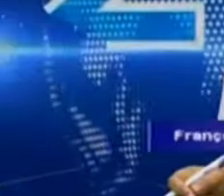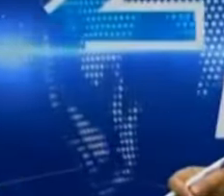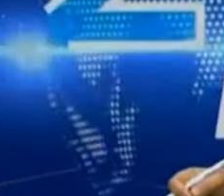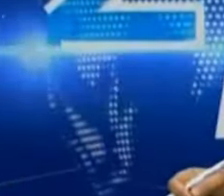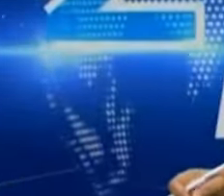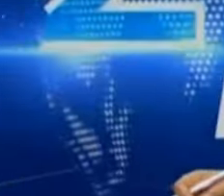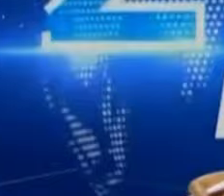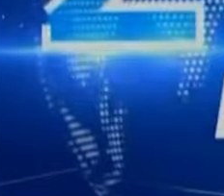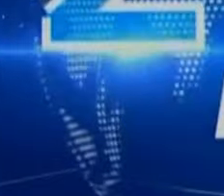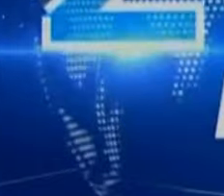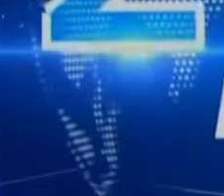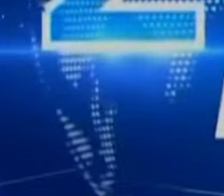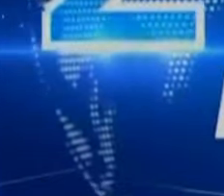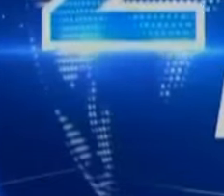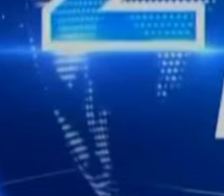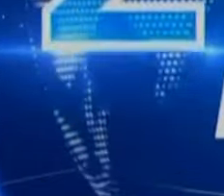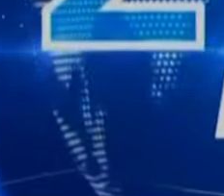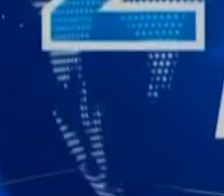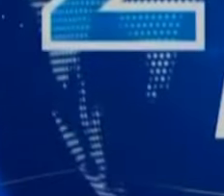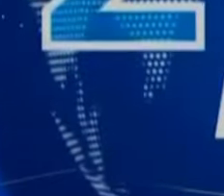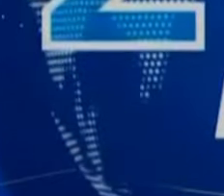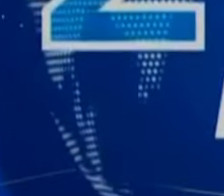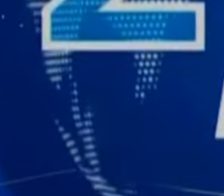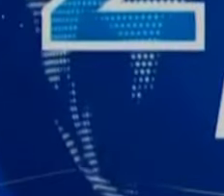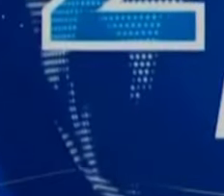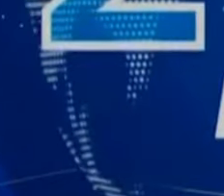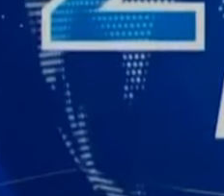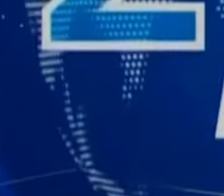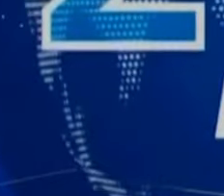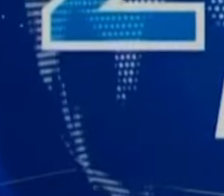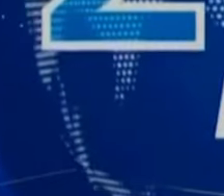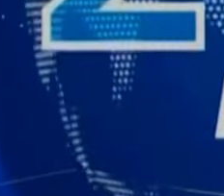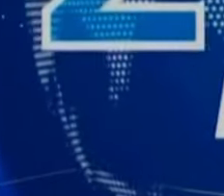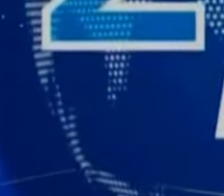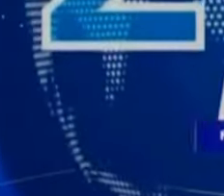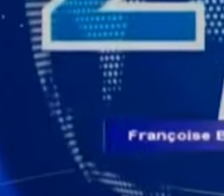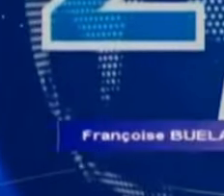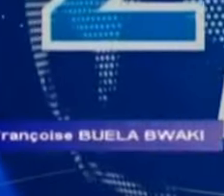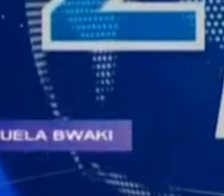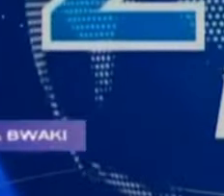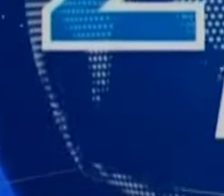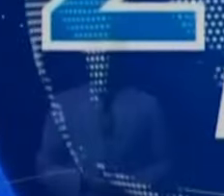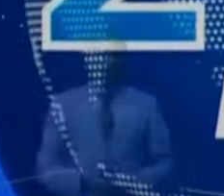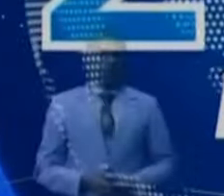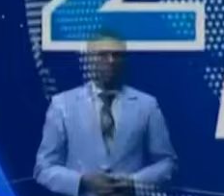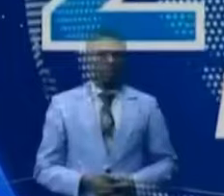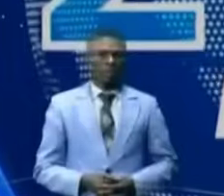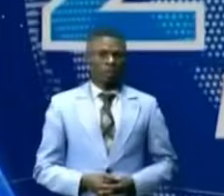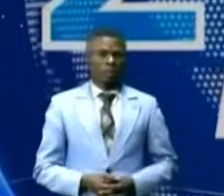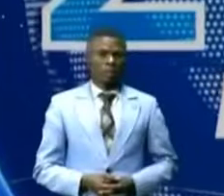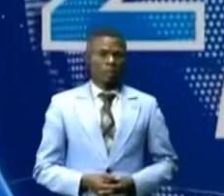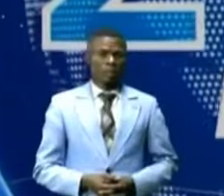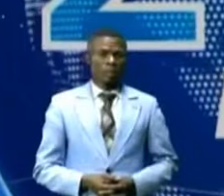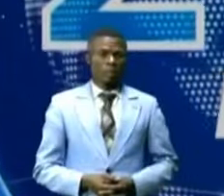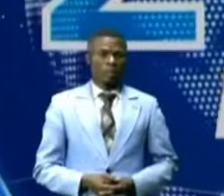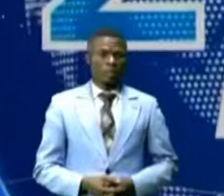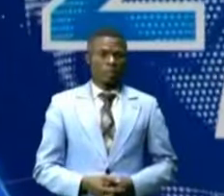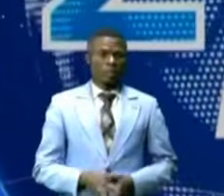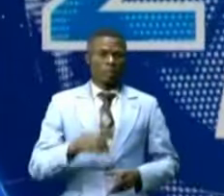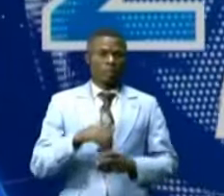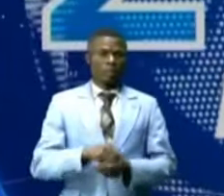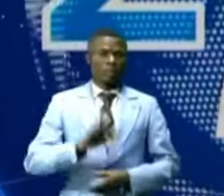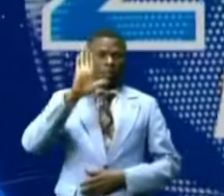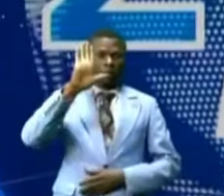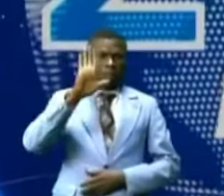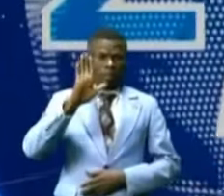Messieurs. En 5 ans, plus de 30 000 km de routes ont été construites en République démocratique du